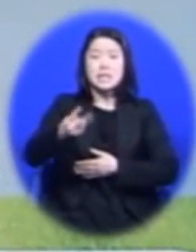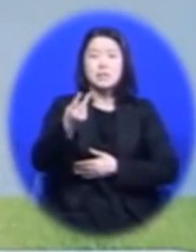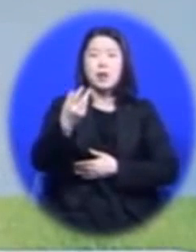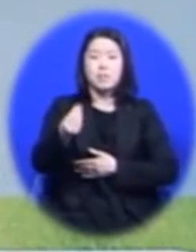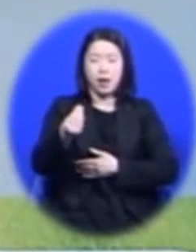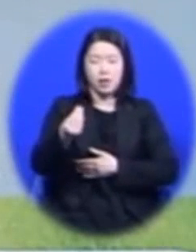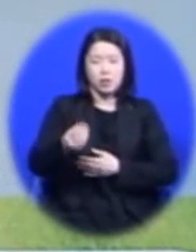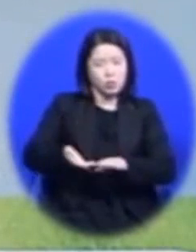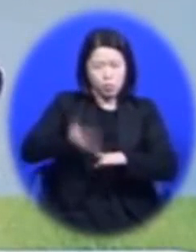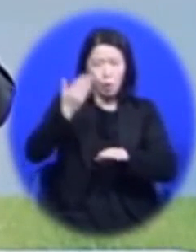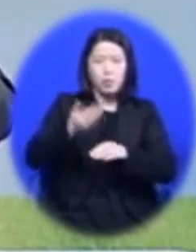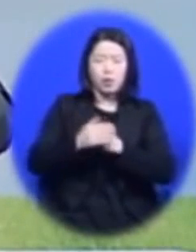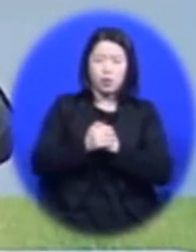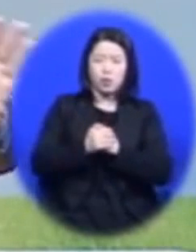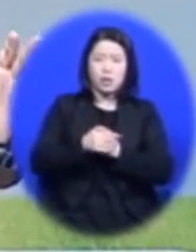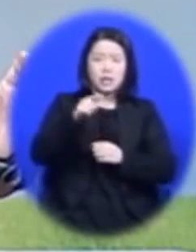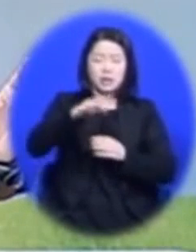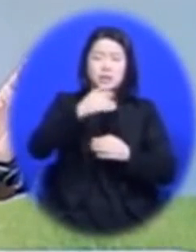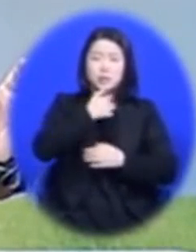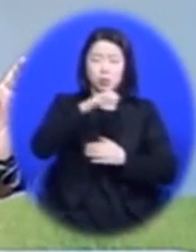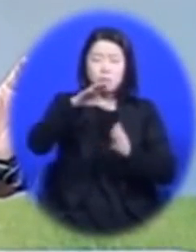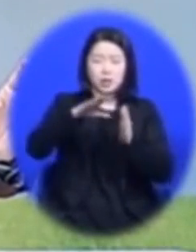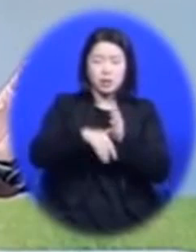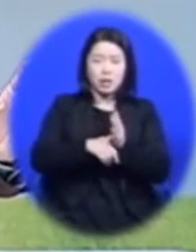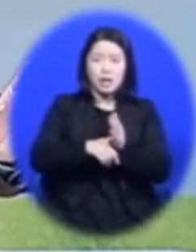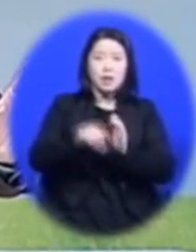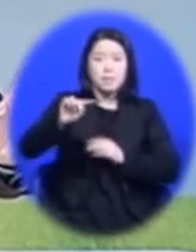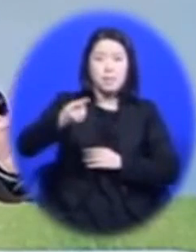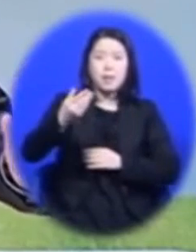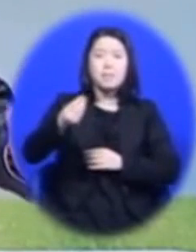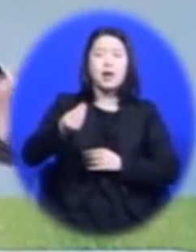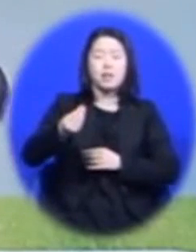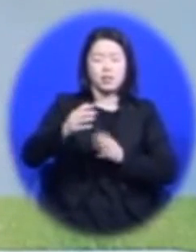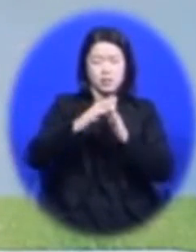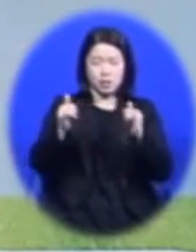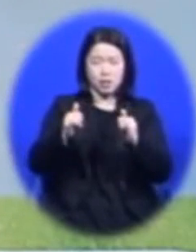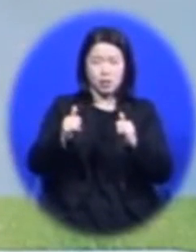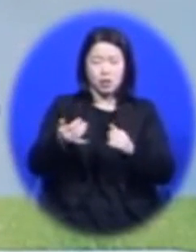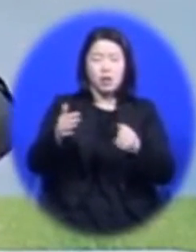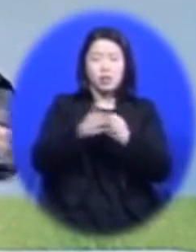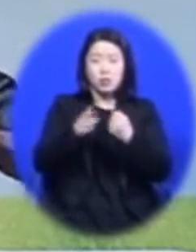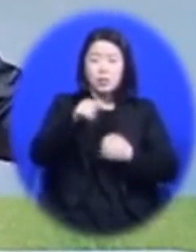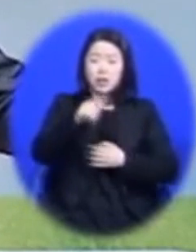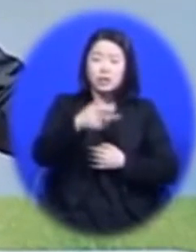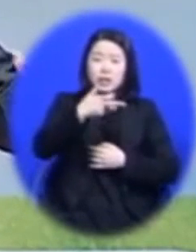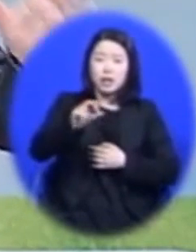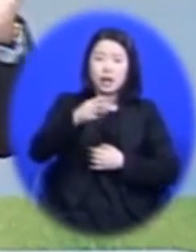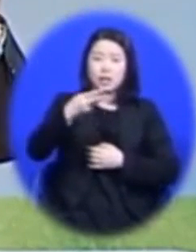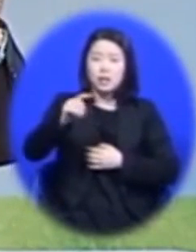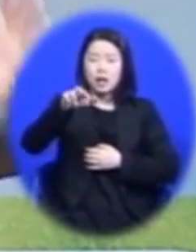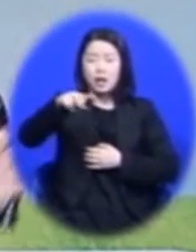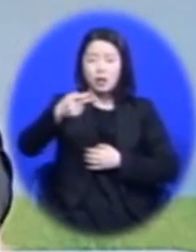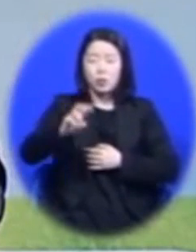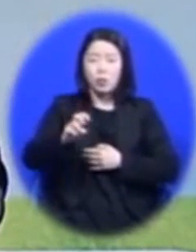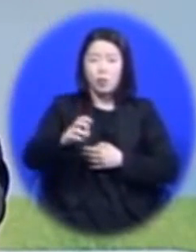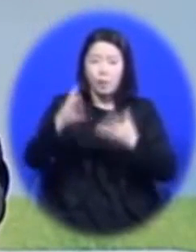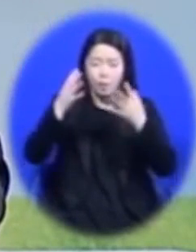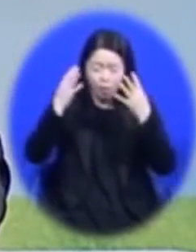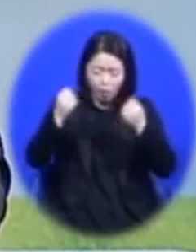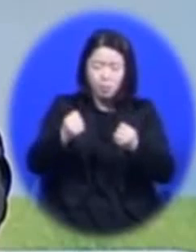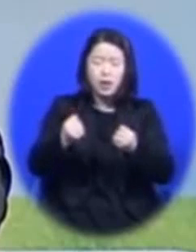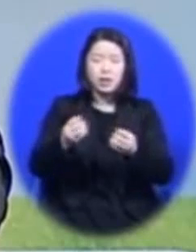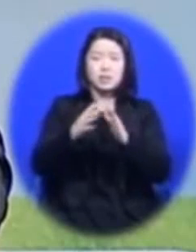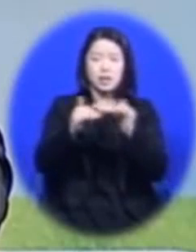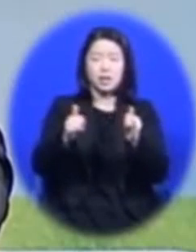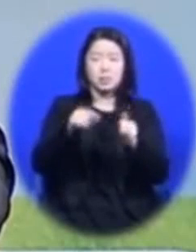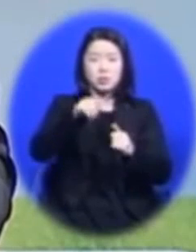예수님 당시 때 로마 시민이 100만 명이었어요. 그러니 그 카타콤에 얼마나 많은 그리스도인들이 거기서 살았는지를 알 수가 있는